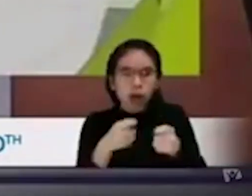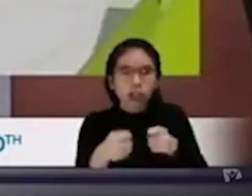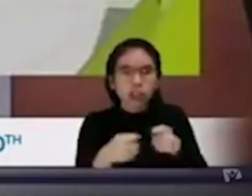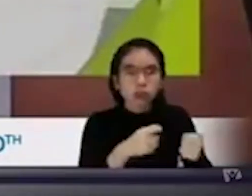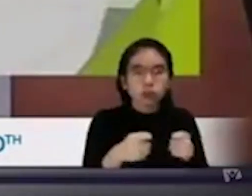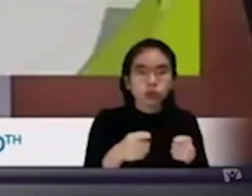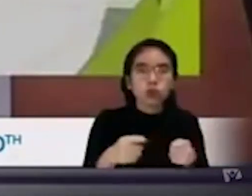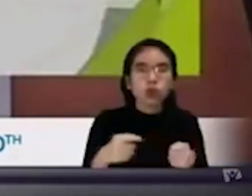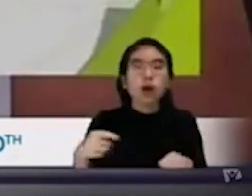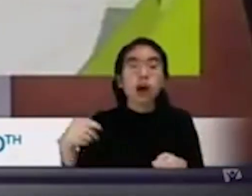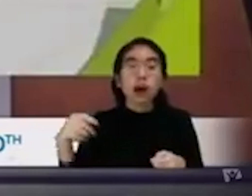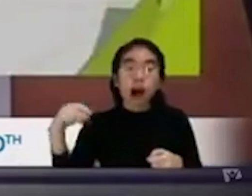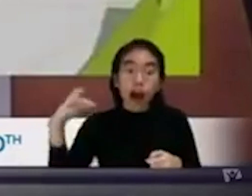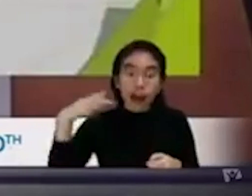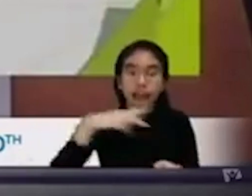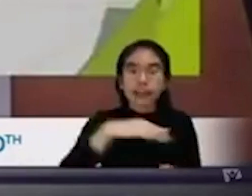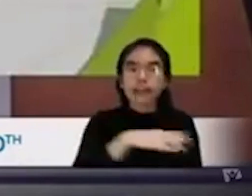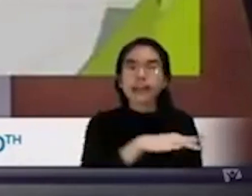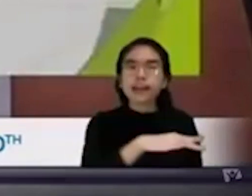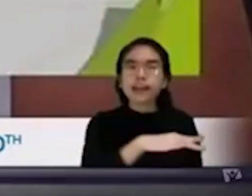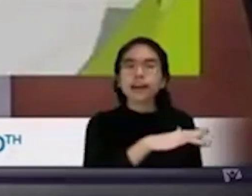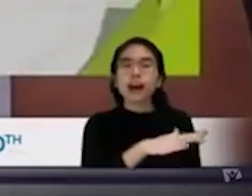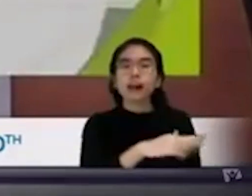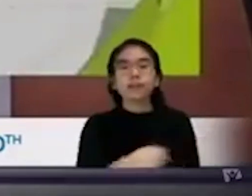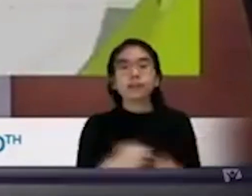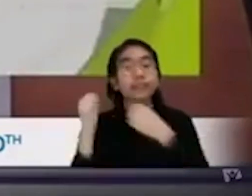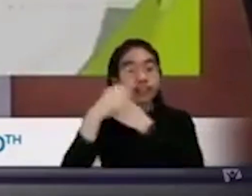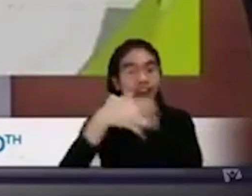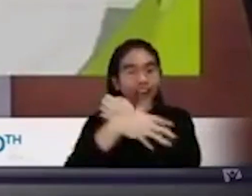Jadi garam ini sangat penting.